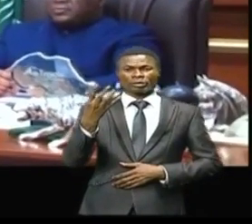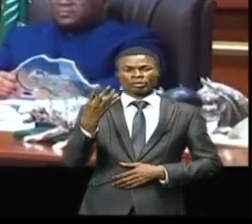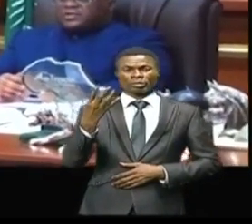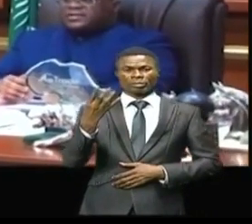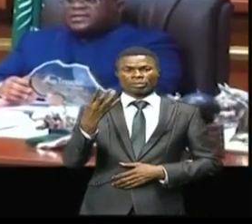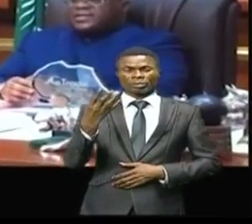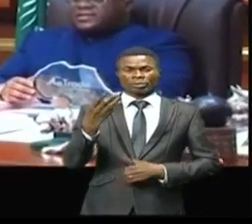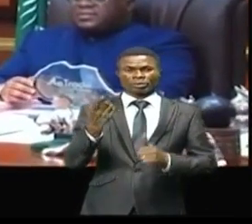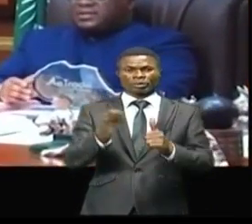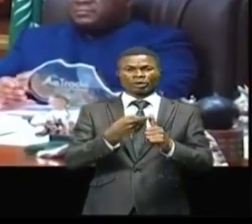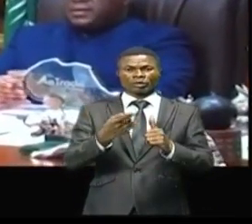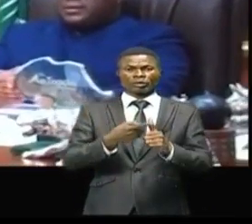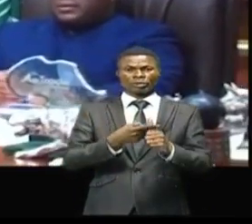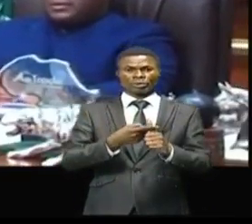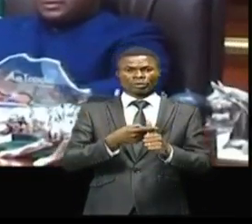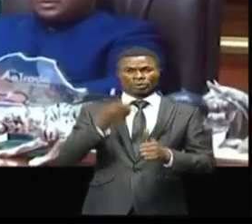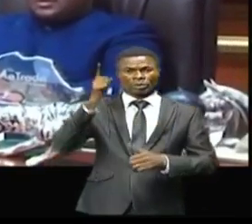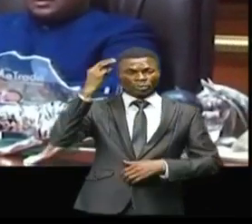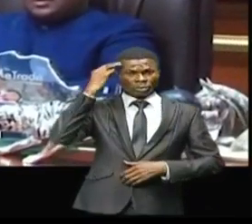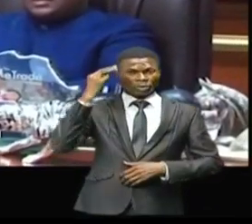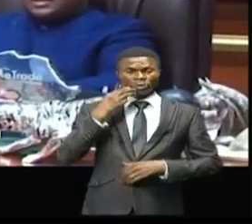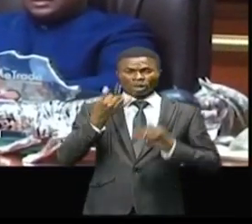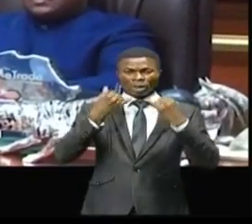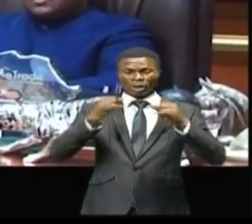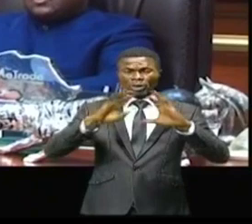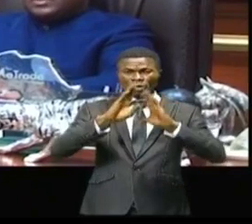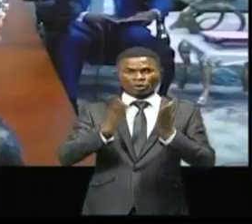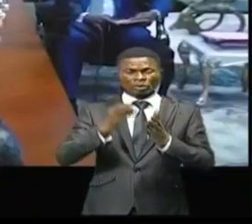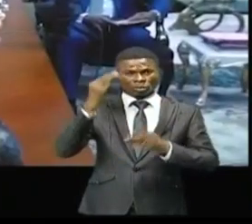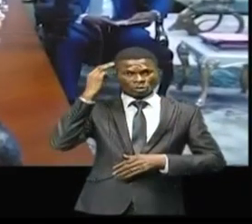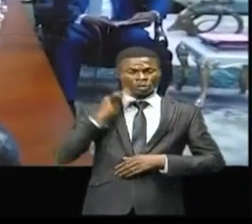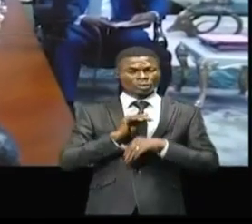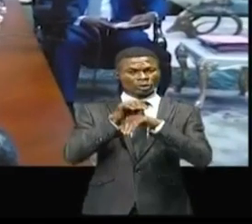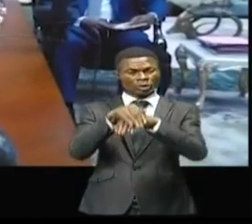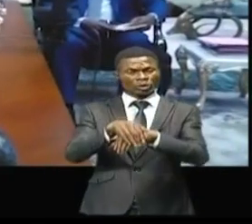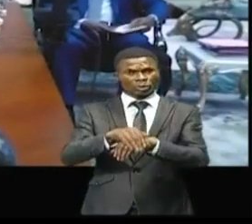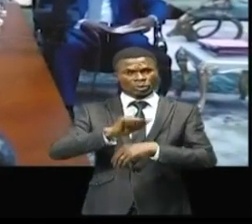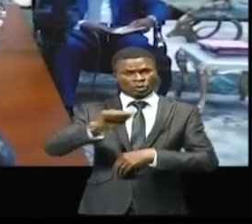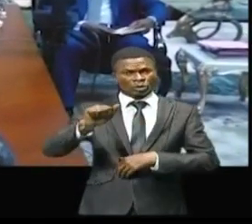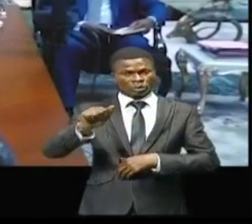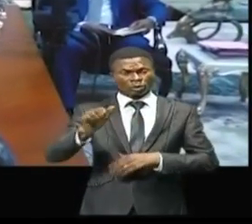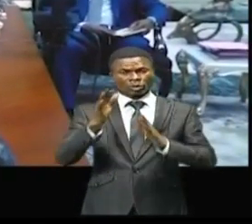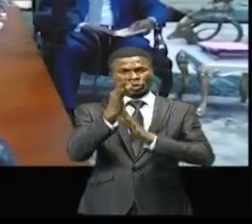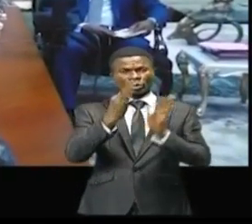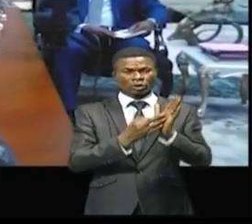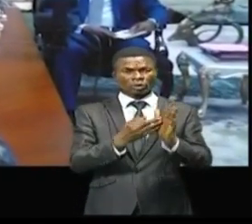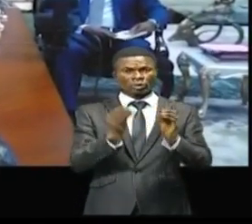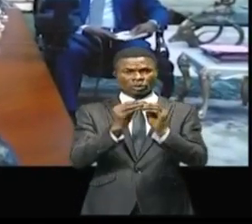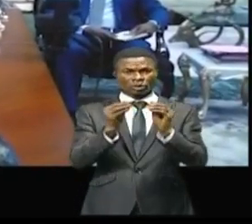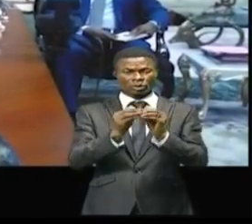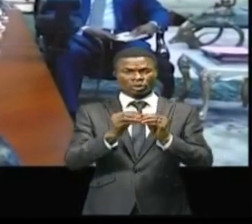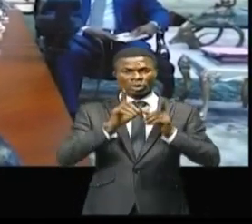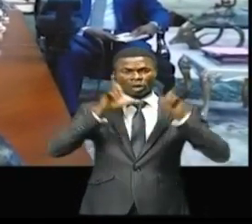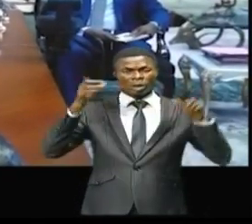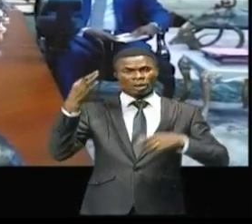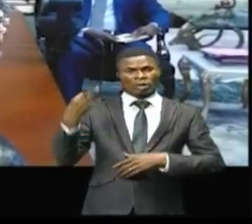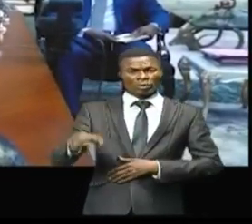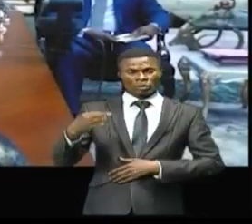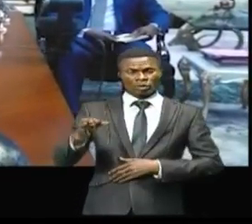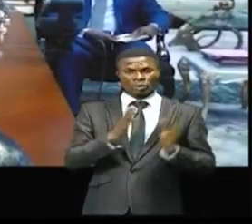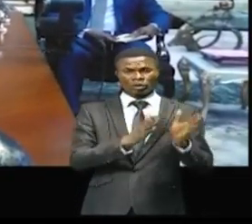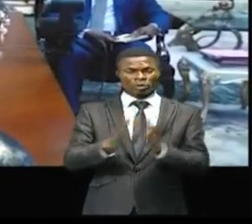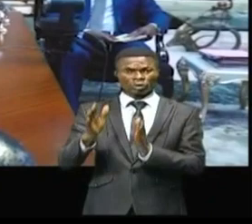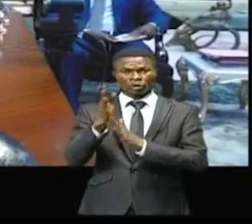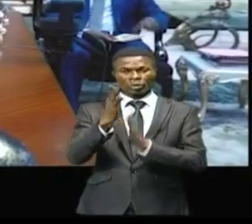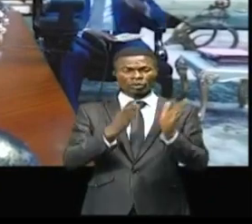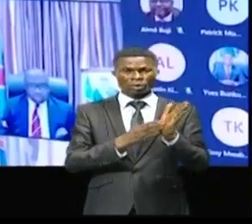dans un premier temps il a informé les conseils de sa participation au 18e sommet de la Francophonie prévue